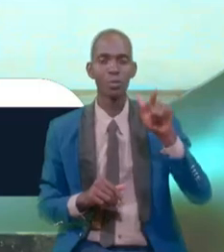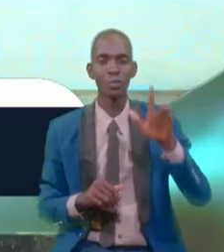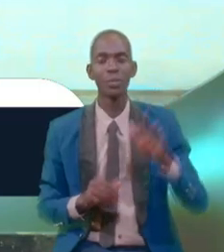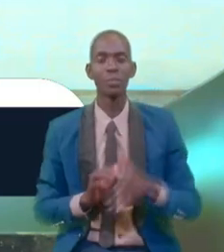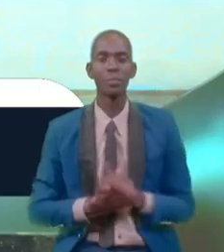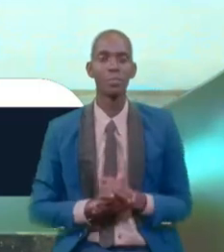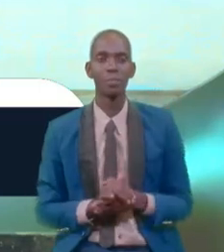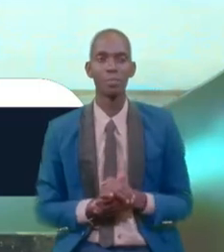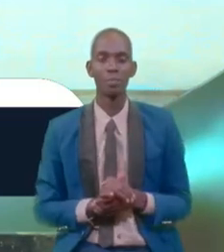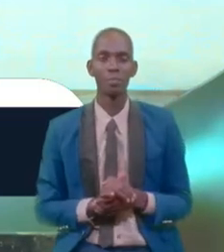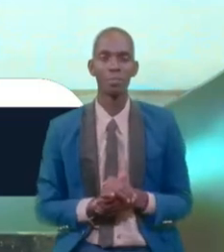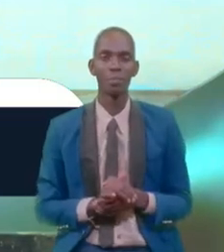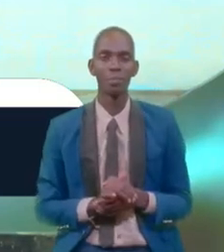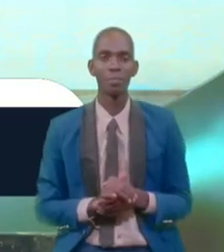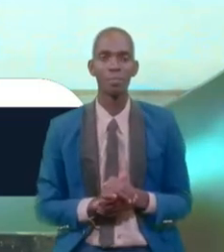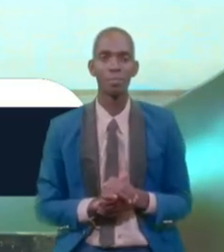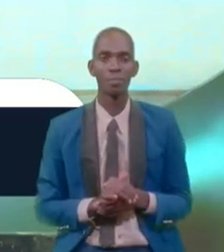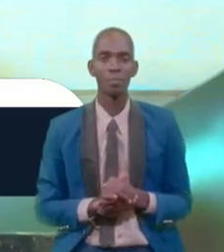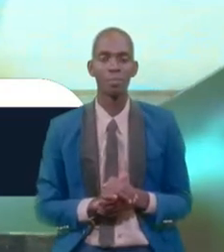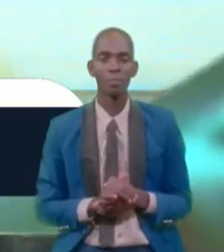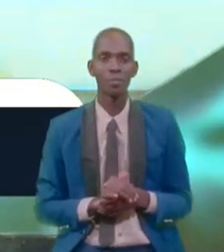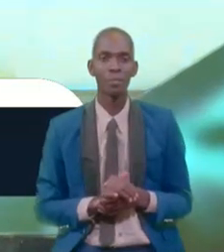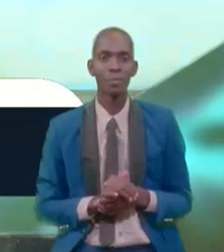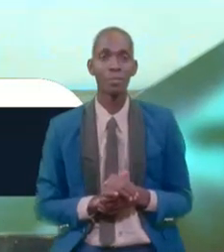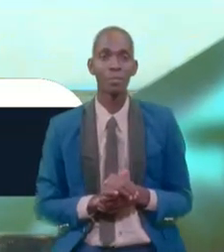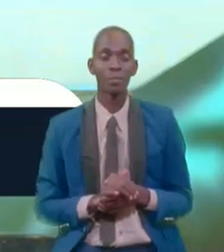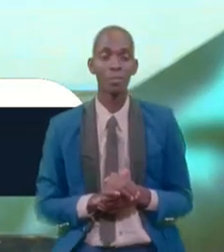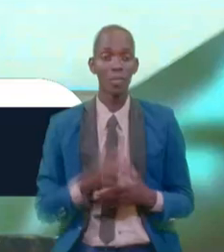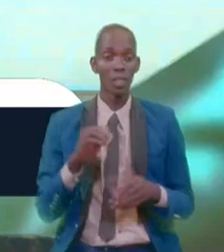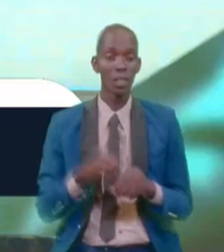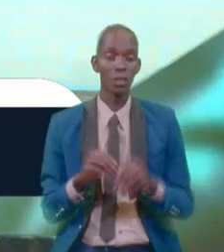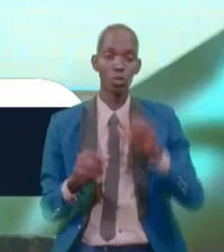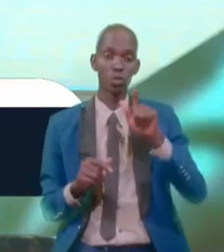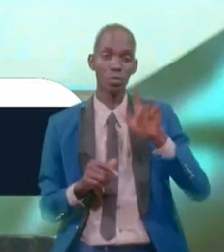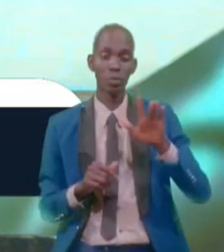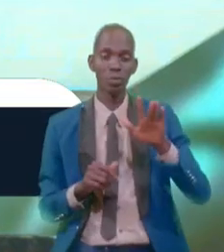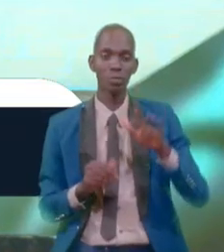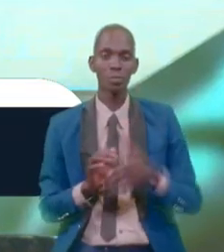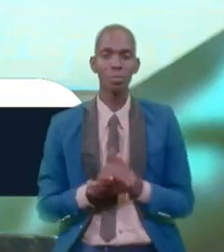Daniel au chapitre 9, verset 25.